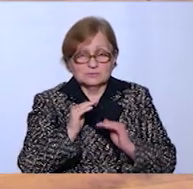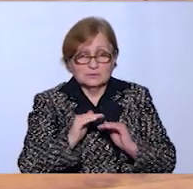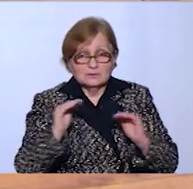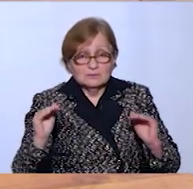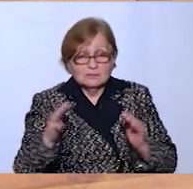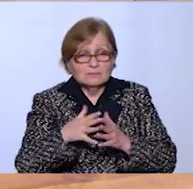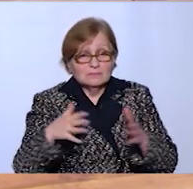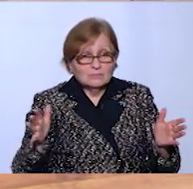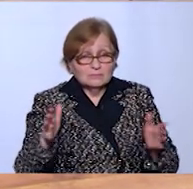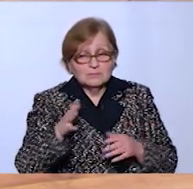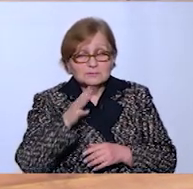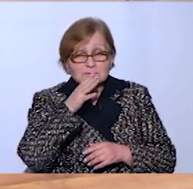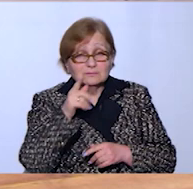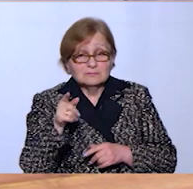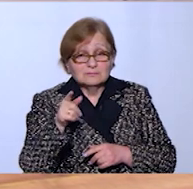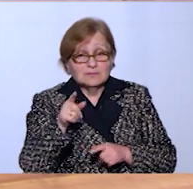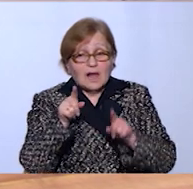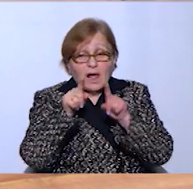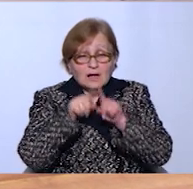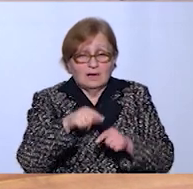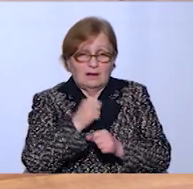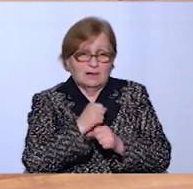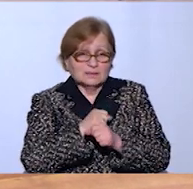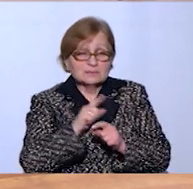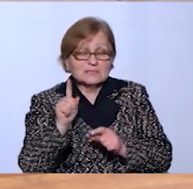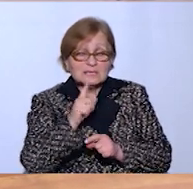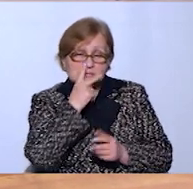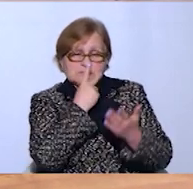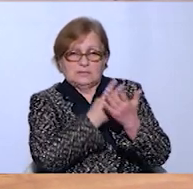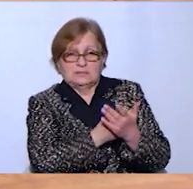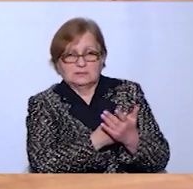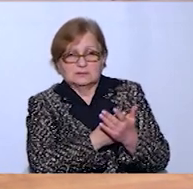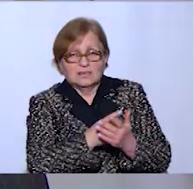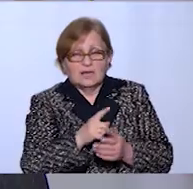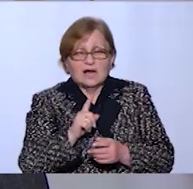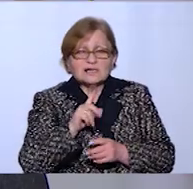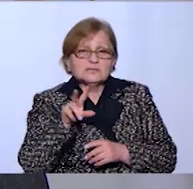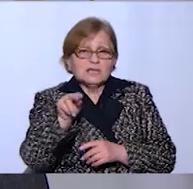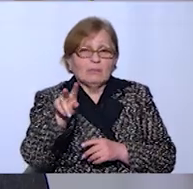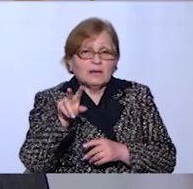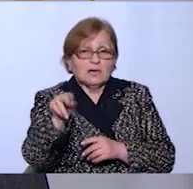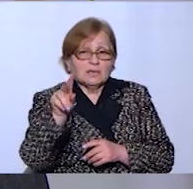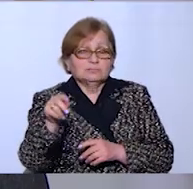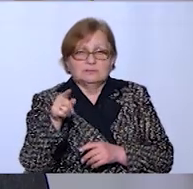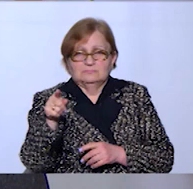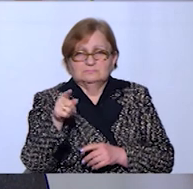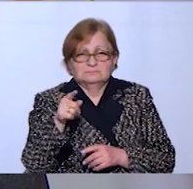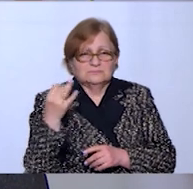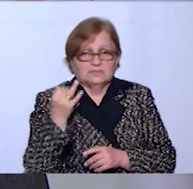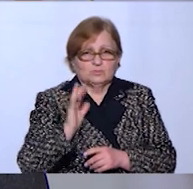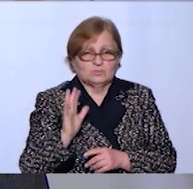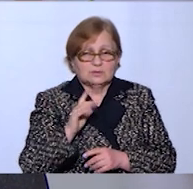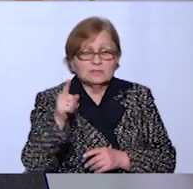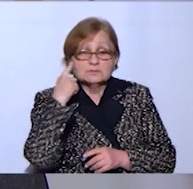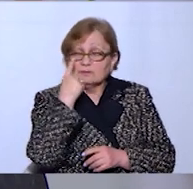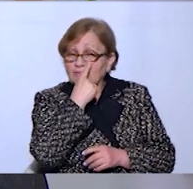მიმართვის დილობიანი ფორმები გამოიყენოს, მინდა რომ ვთქვათ გადაიხადოს მადლობა, მოაწესრიგოს თავისი ნივთები.